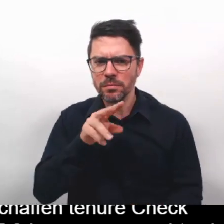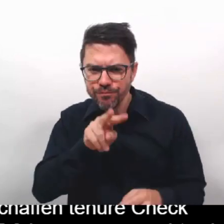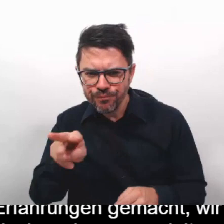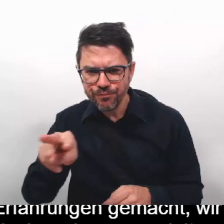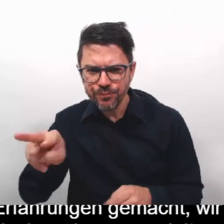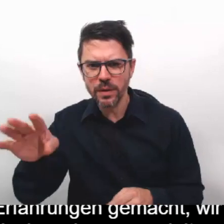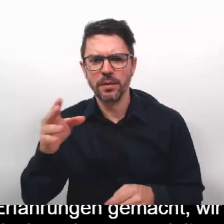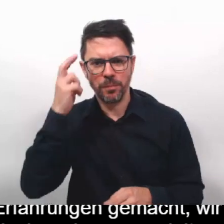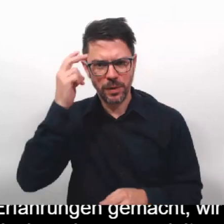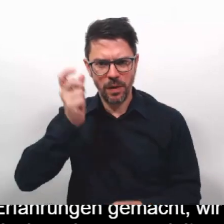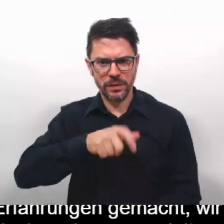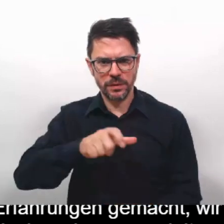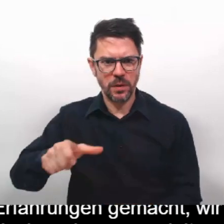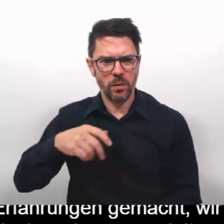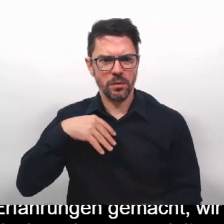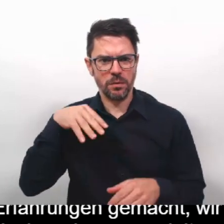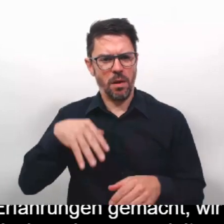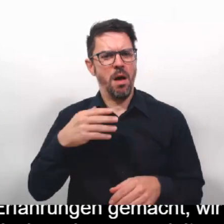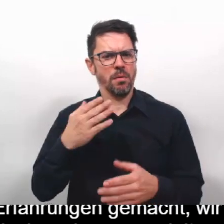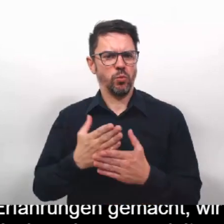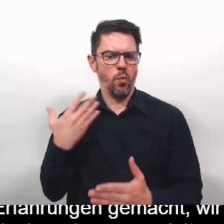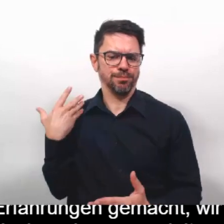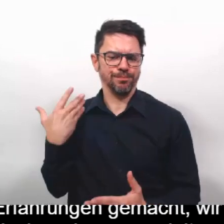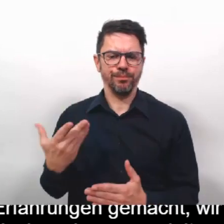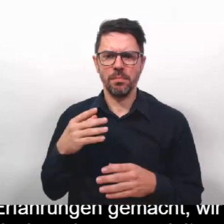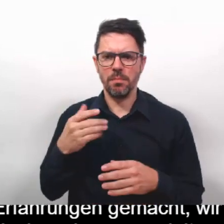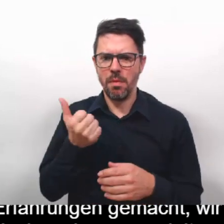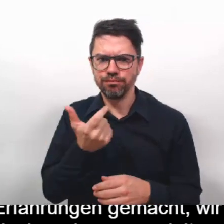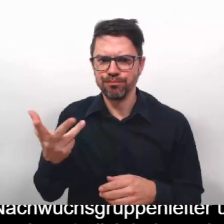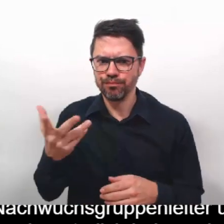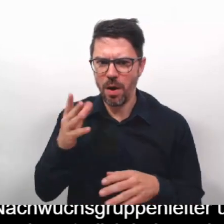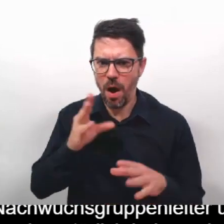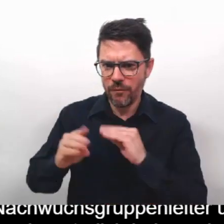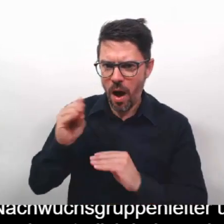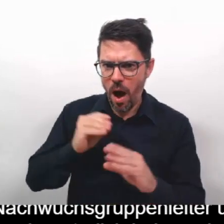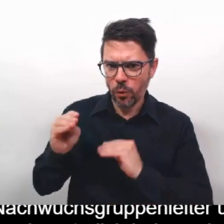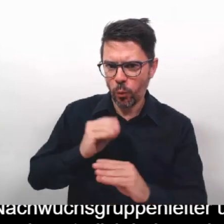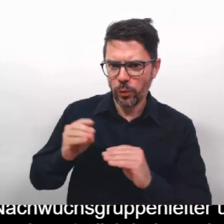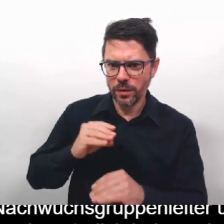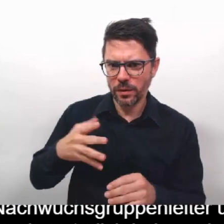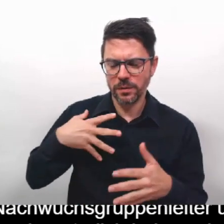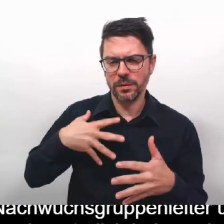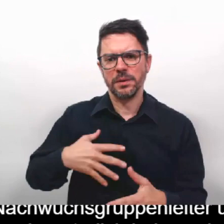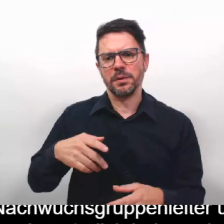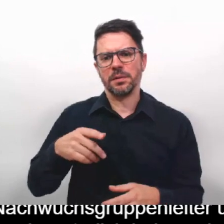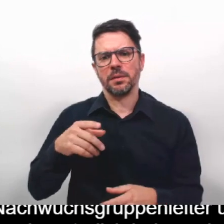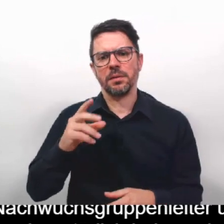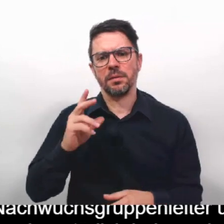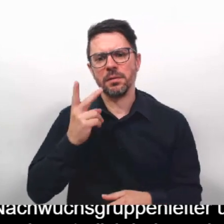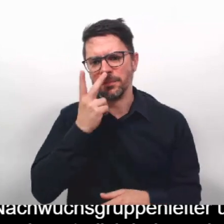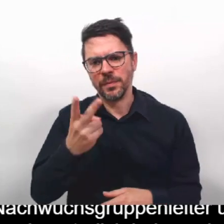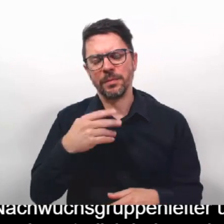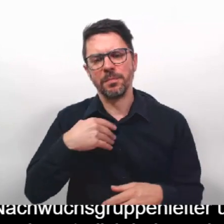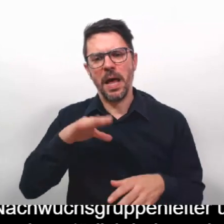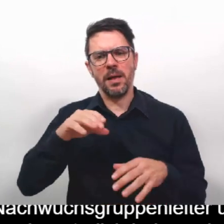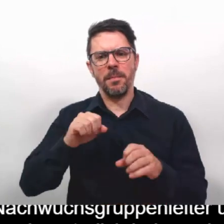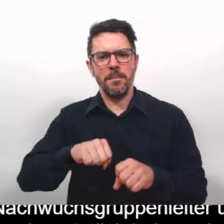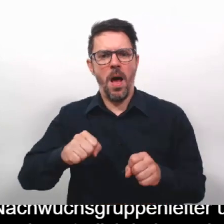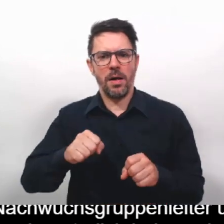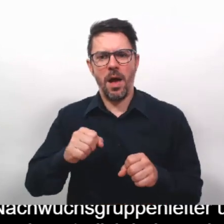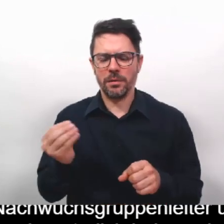fremdsprachige Studiengänge, vor allem englischsprachige Studiengänge ermöglichen, um eben auch für Studentinnen und Studenten aus dem